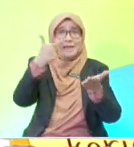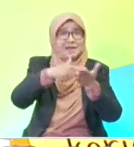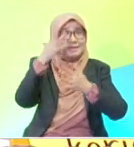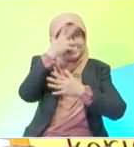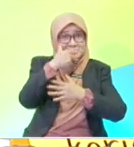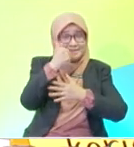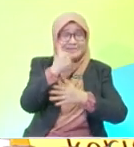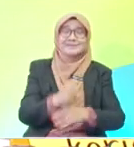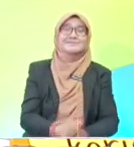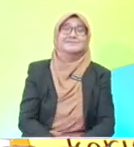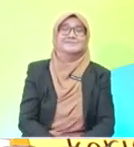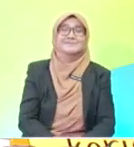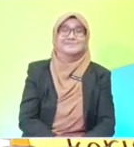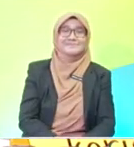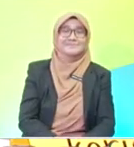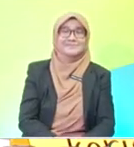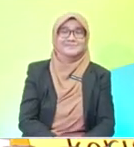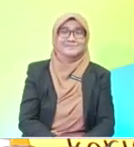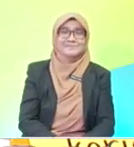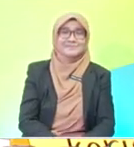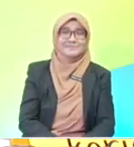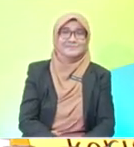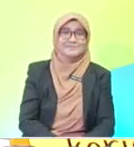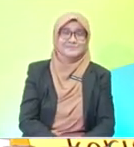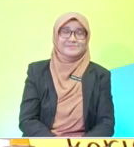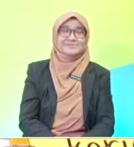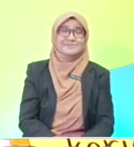lah. Cikgu bagi dekat Abang Fizi satu.